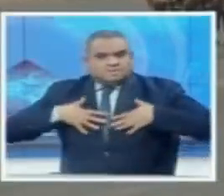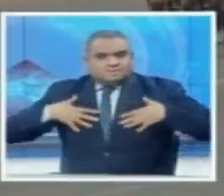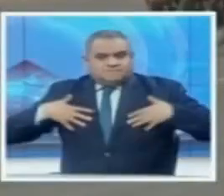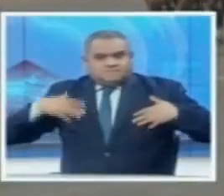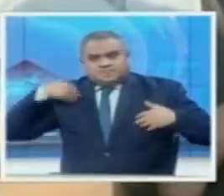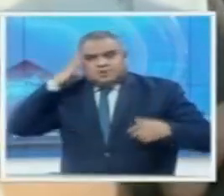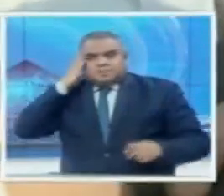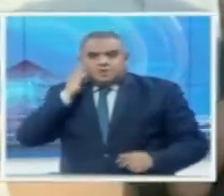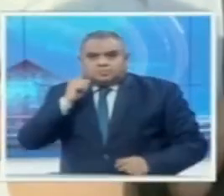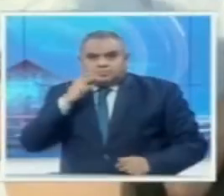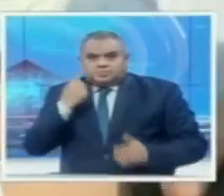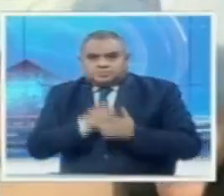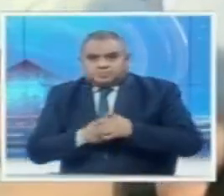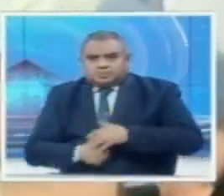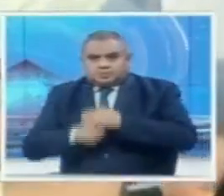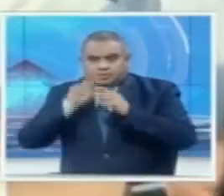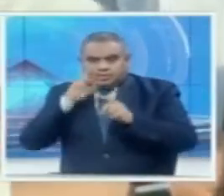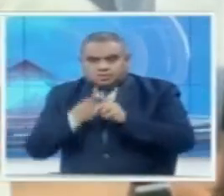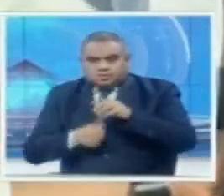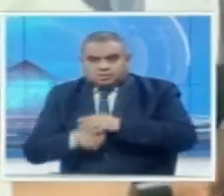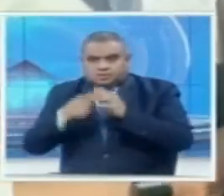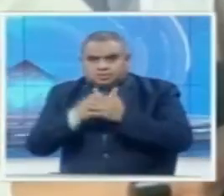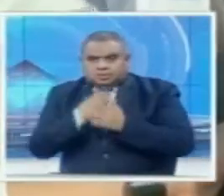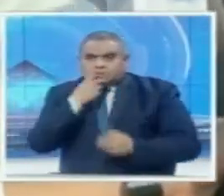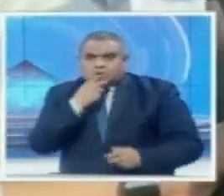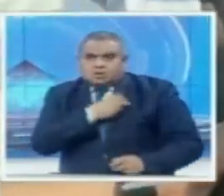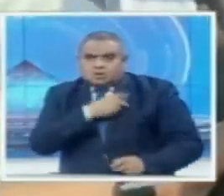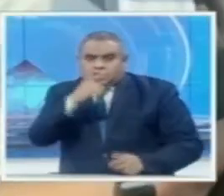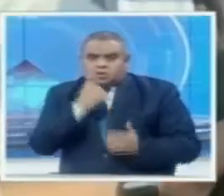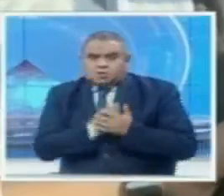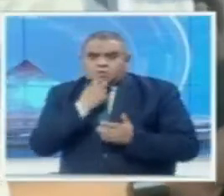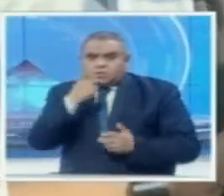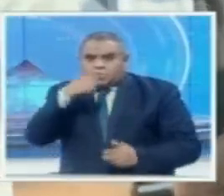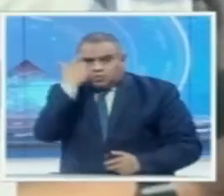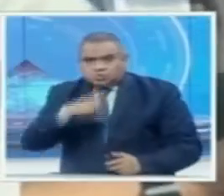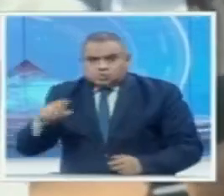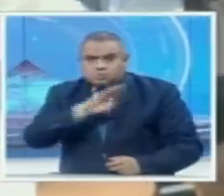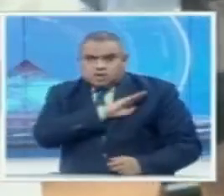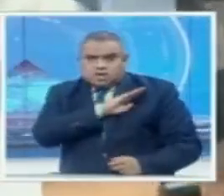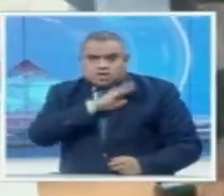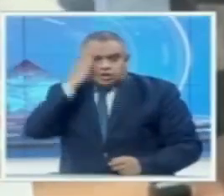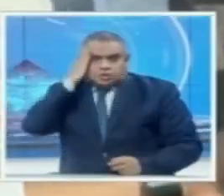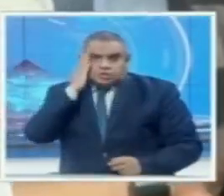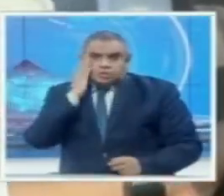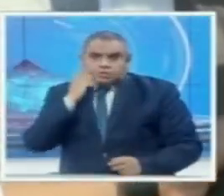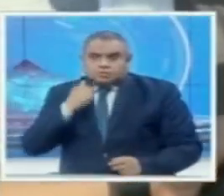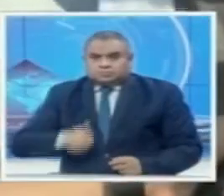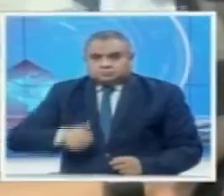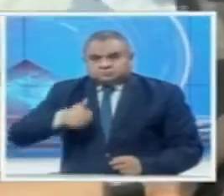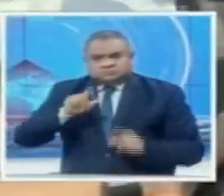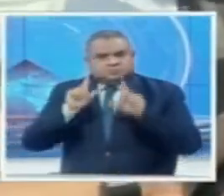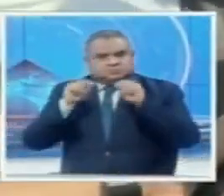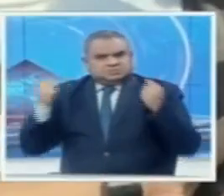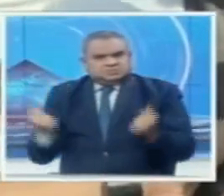بسطت جدا، وانا النهاردة لما شفت الرجالة الوحوش دول يعني ما شاء الله، يعني لا ده بجد